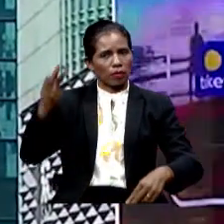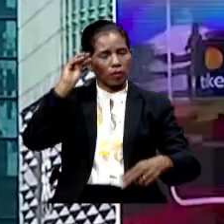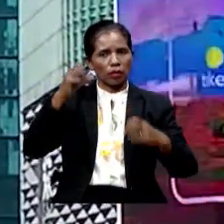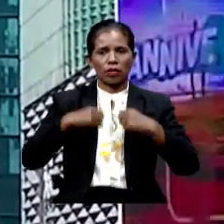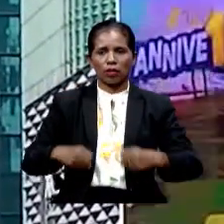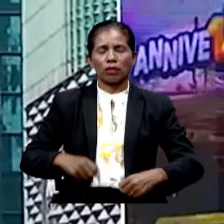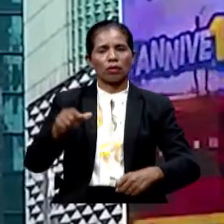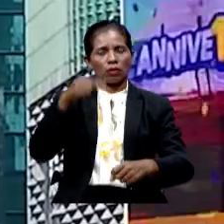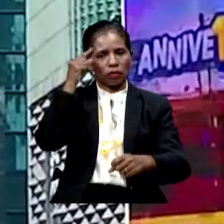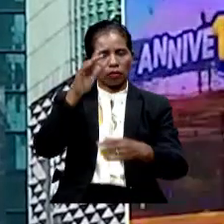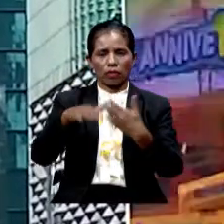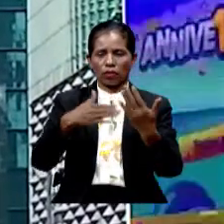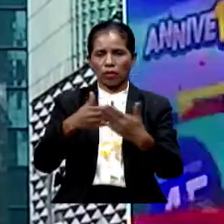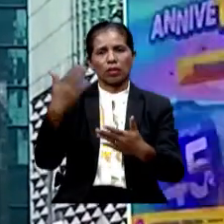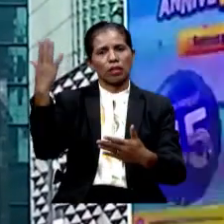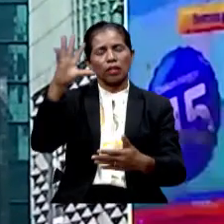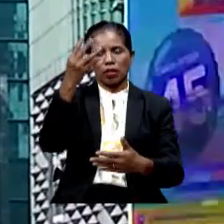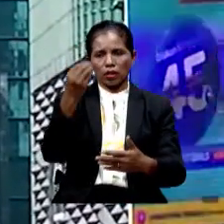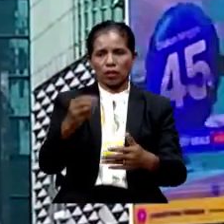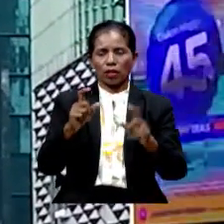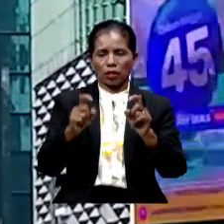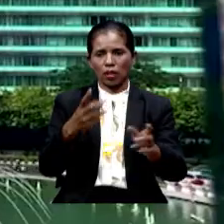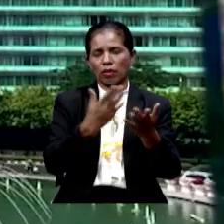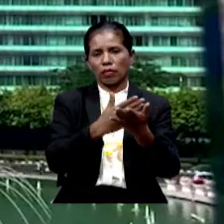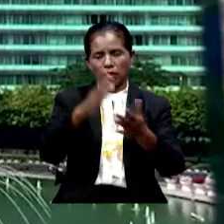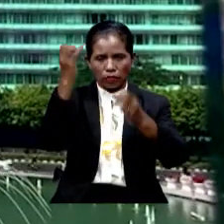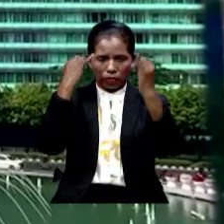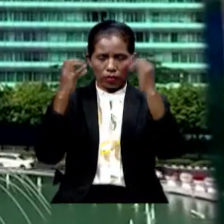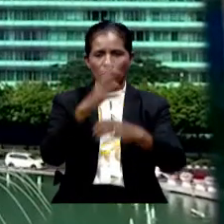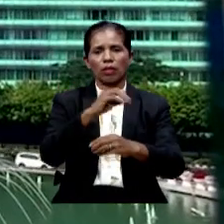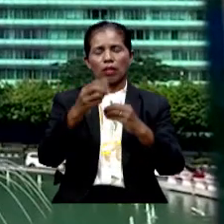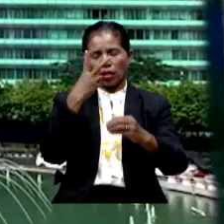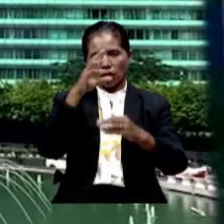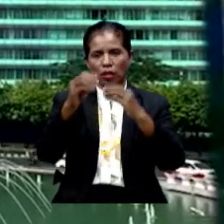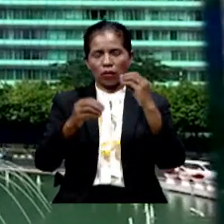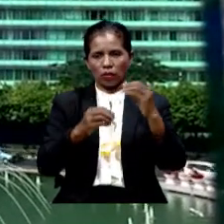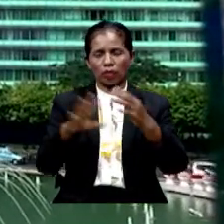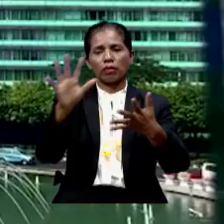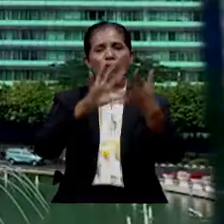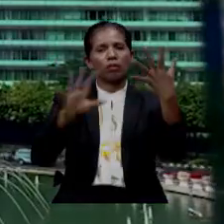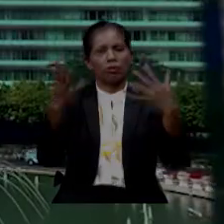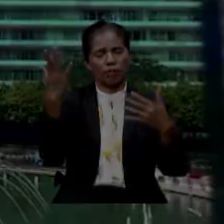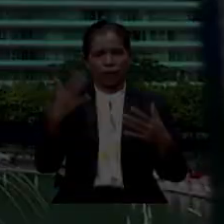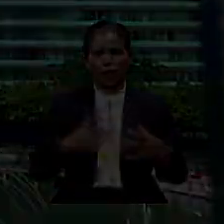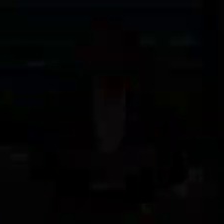no governador Sir Iha Jakarta tem que elabora estratégia ho de controla a poluição a referer.